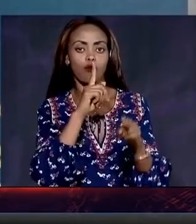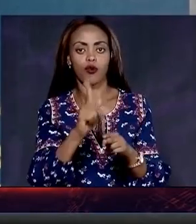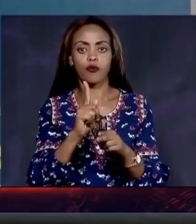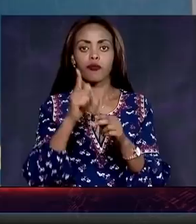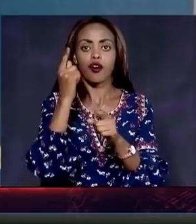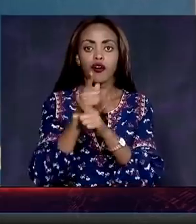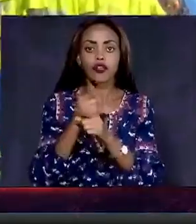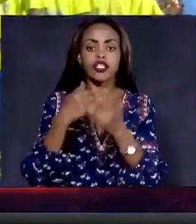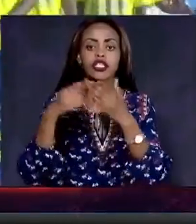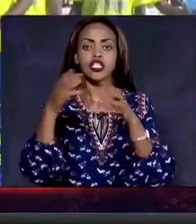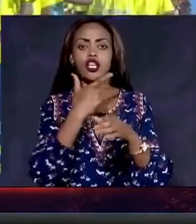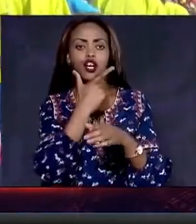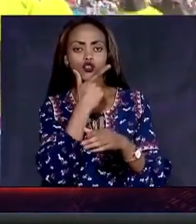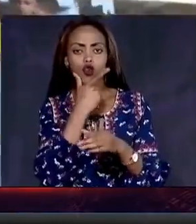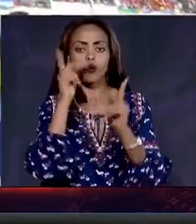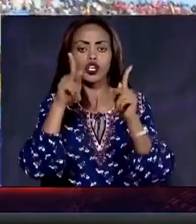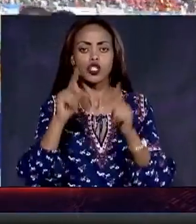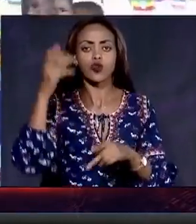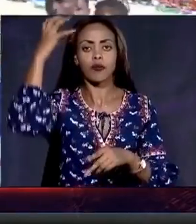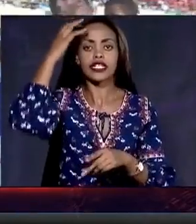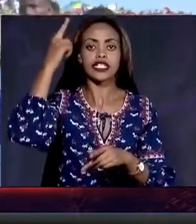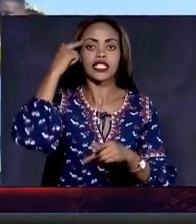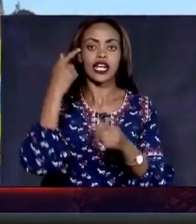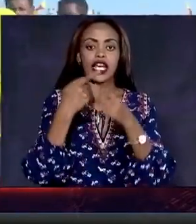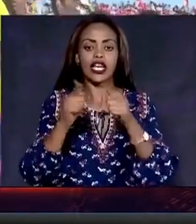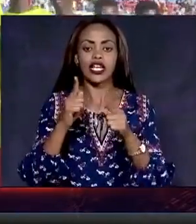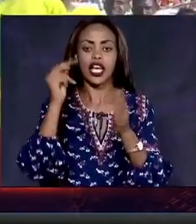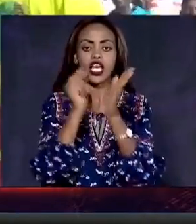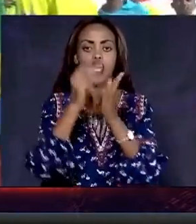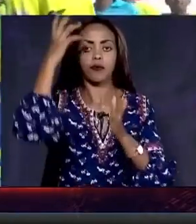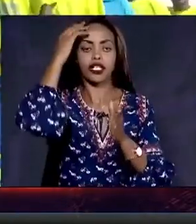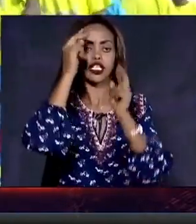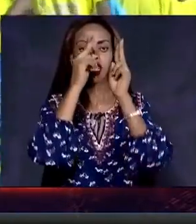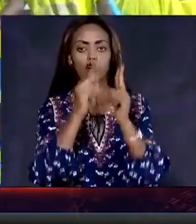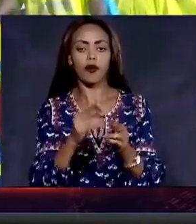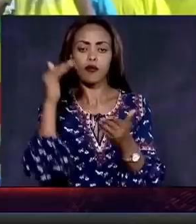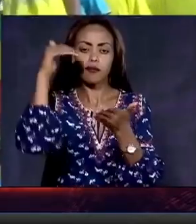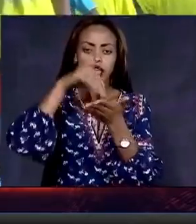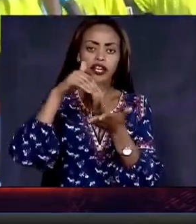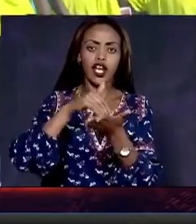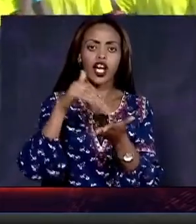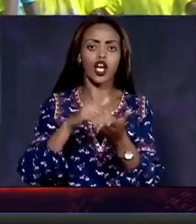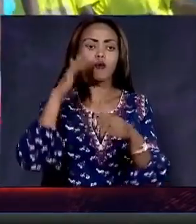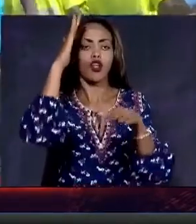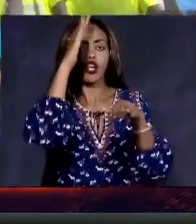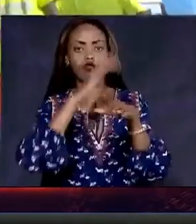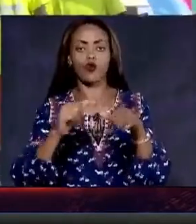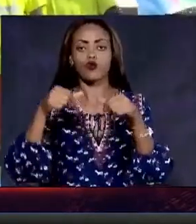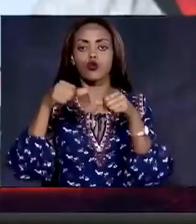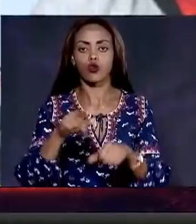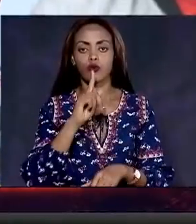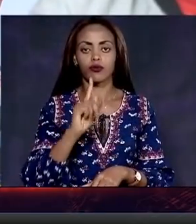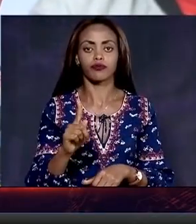باگو نززت گنزبو هزبن منگست انتگرای گنا حقا منگست کخبر بترگاگامی انات اوعو